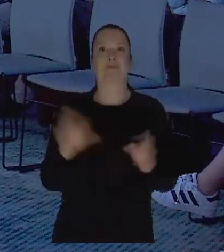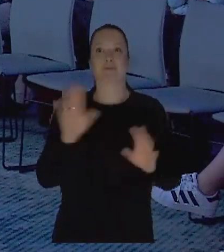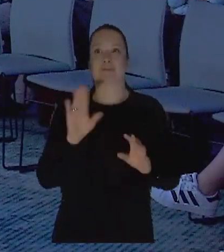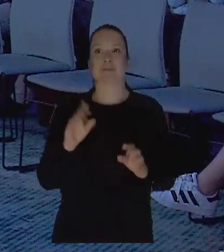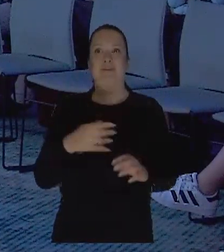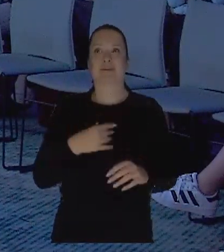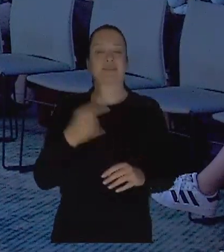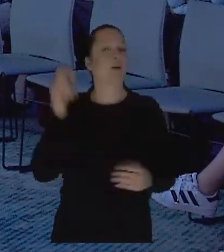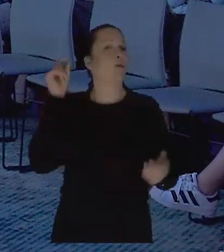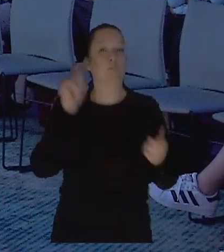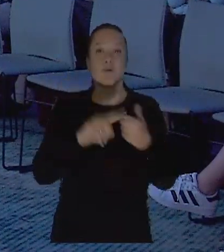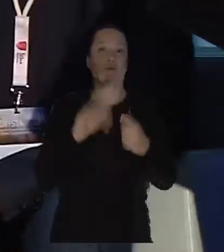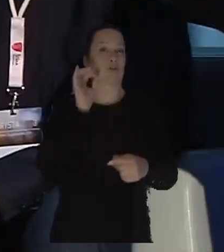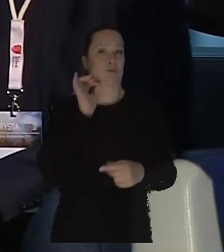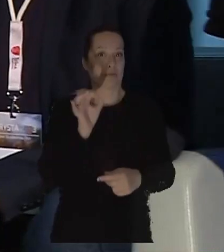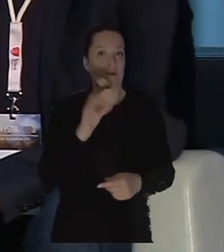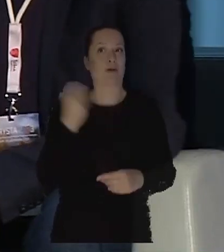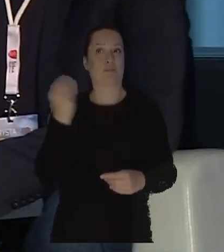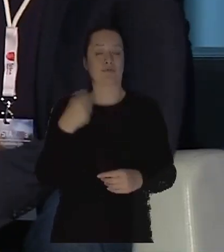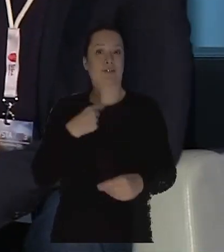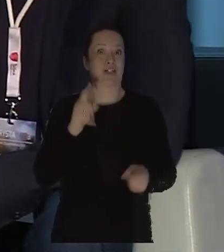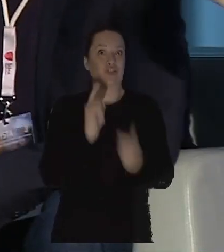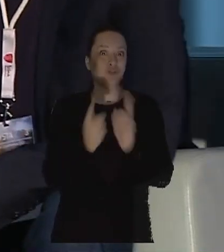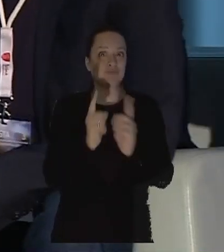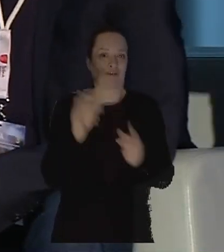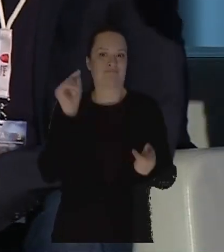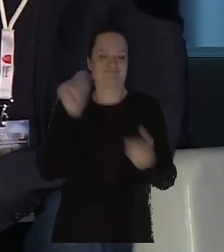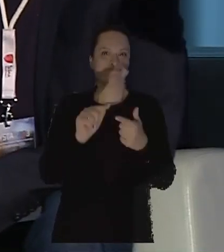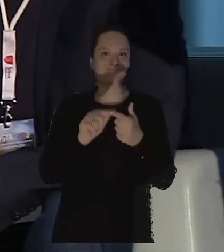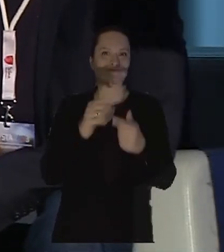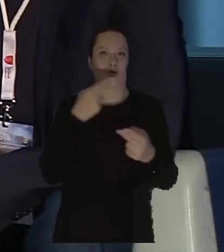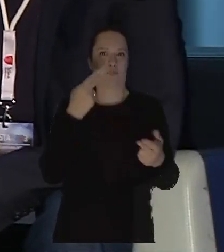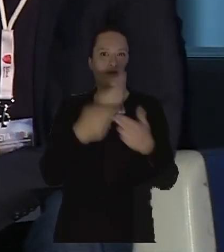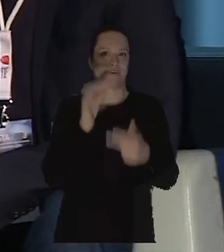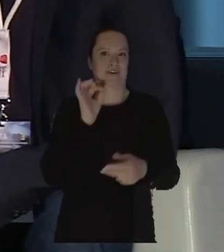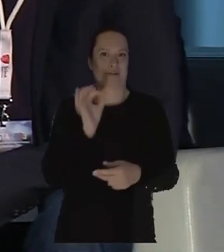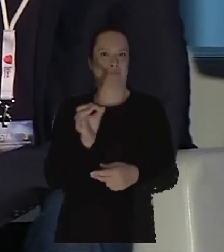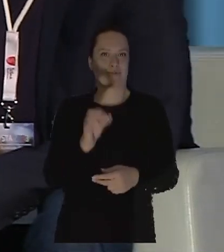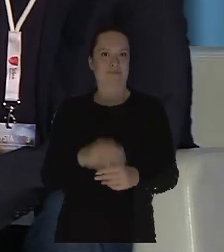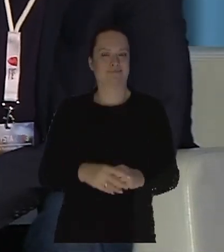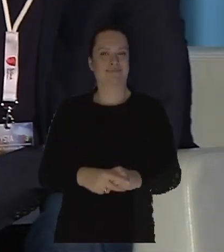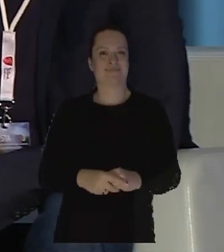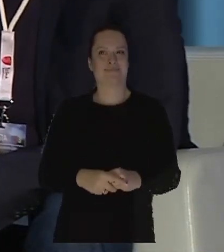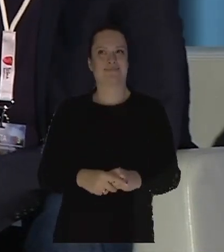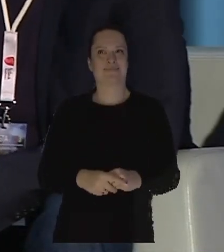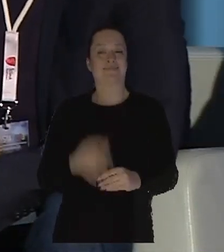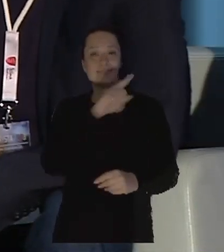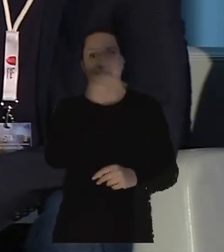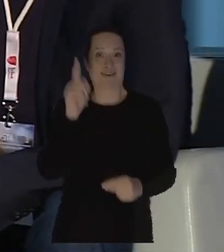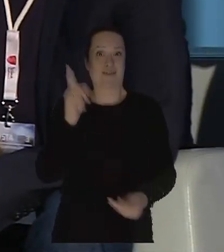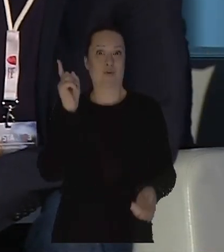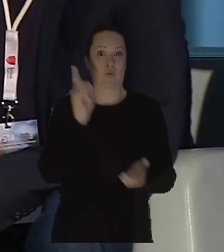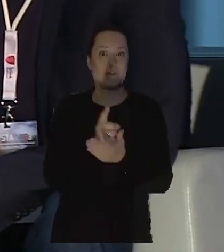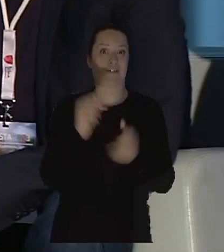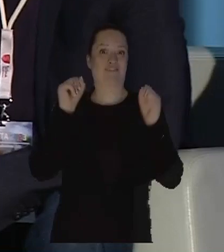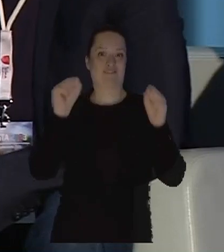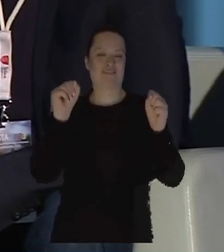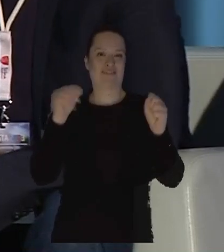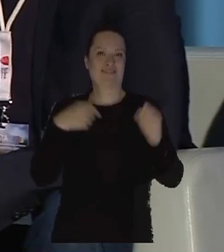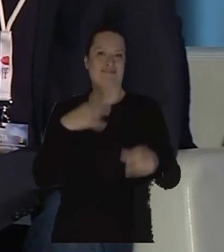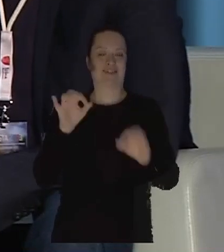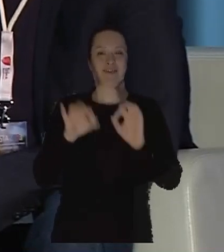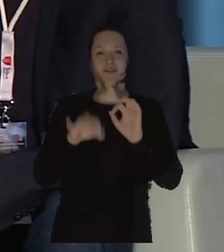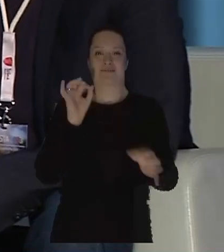tylko poprawna odpowiedź, liczy się jeszcze szybkość w tej odpowiedzi. To czyni zwycięzcę